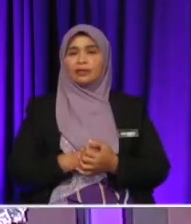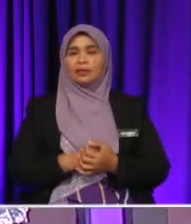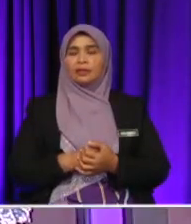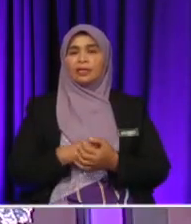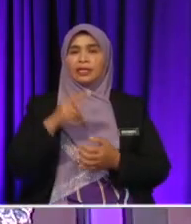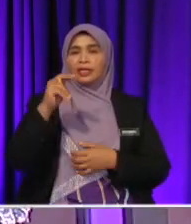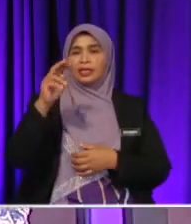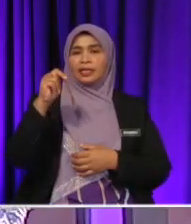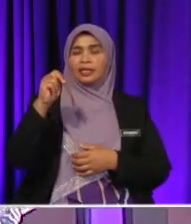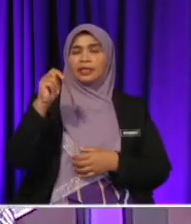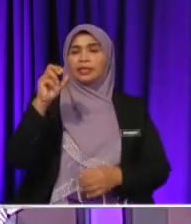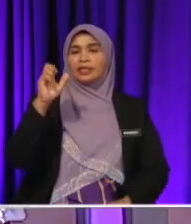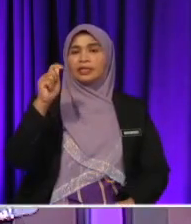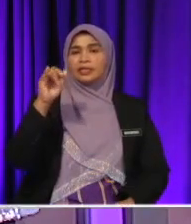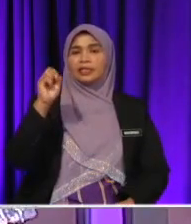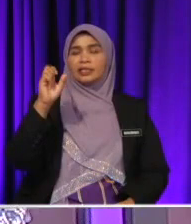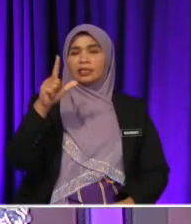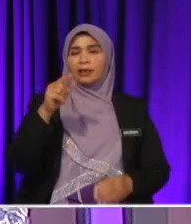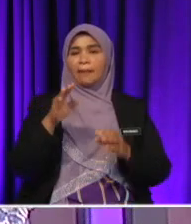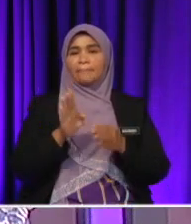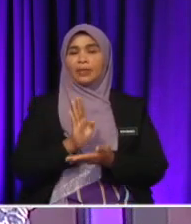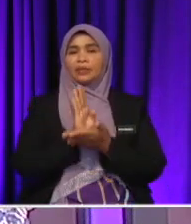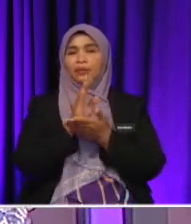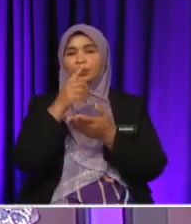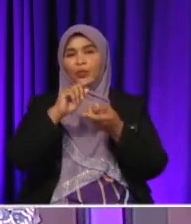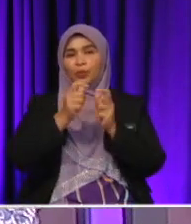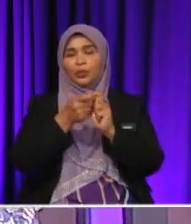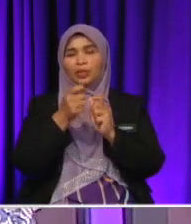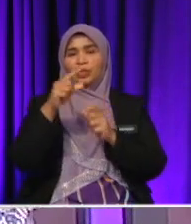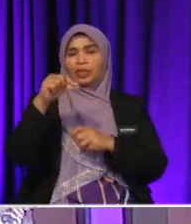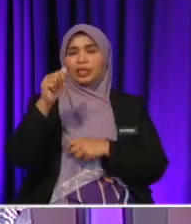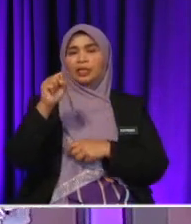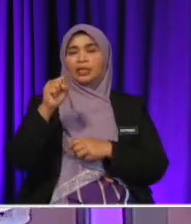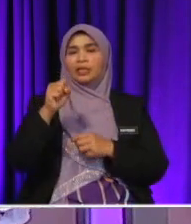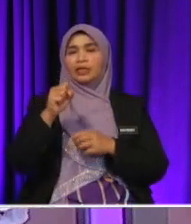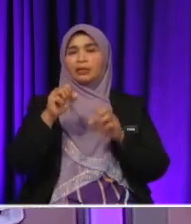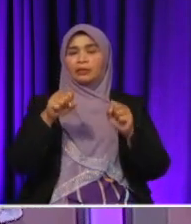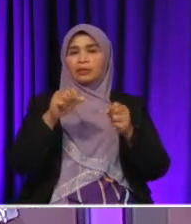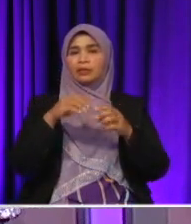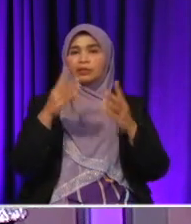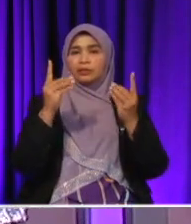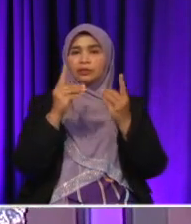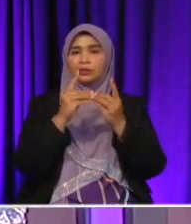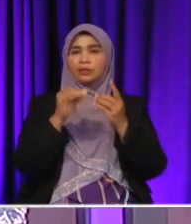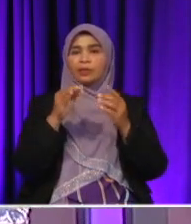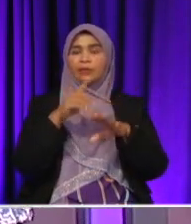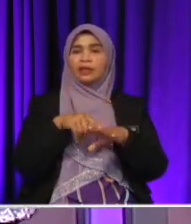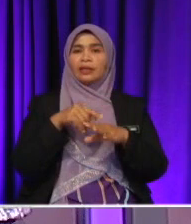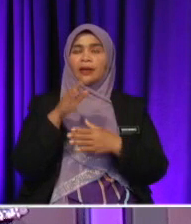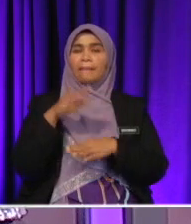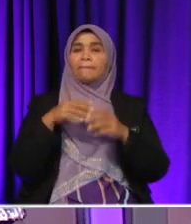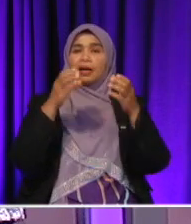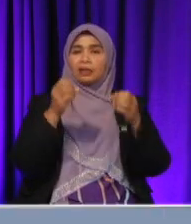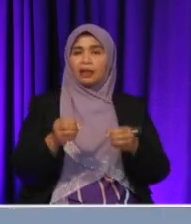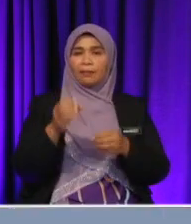sebenarnya membantu untuk pertukaran guys jadi nanti senin boleh dijumpai pada batang pokok dan